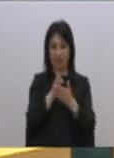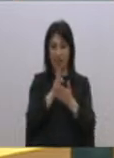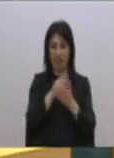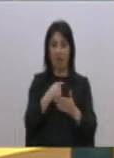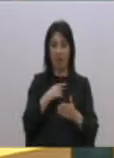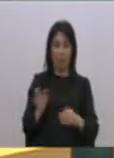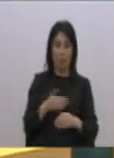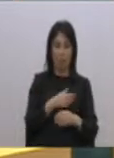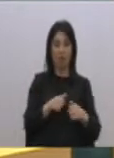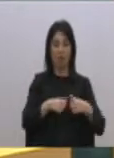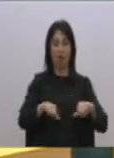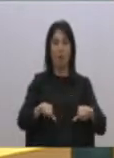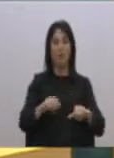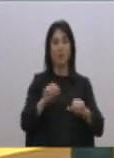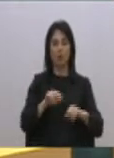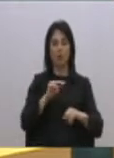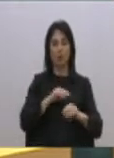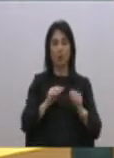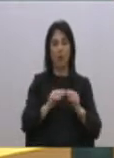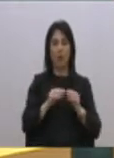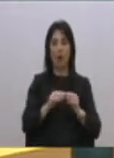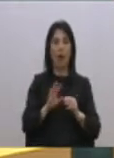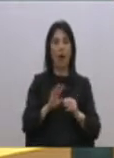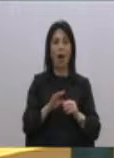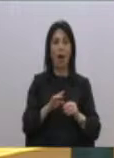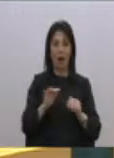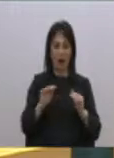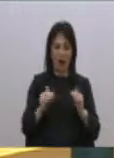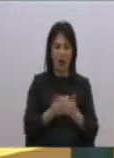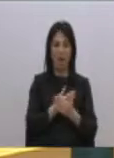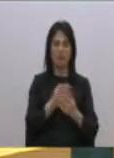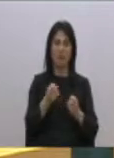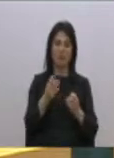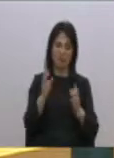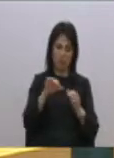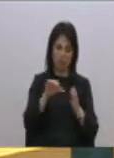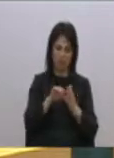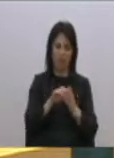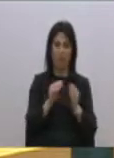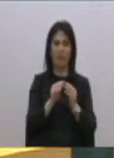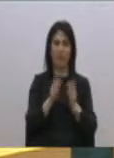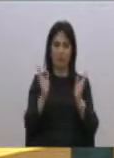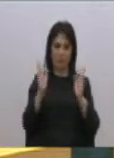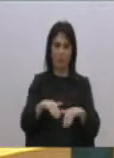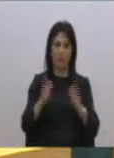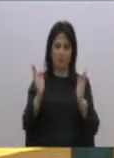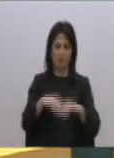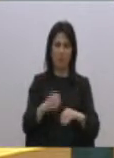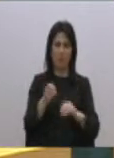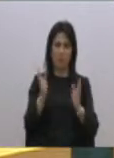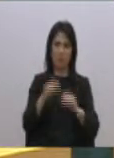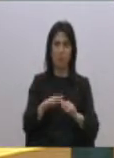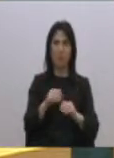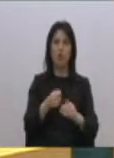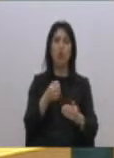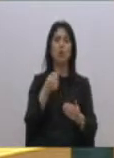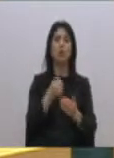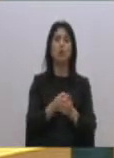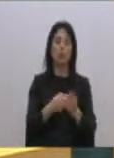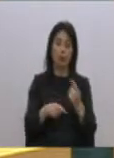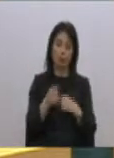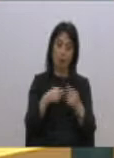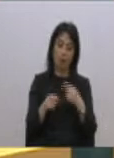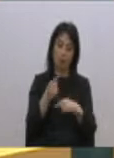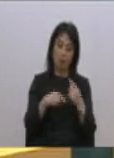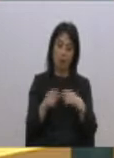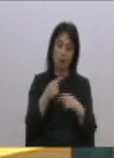გადაწყვეტილებას, მაგრამ ისევ საბჭოს ის წევრები ხელახლა იღებენ მონაწილეობას, ისევ იღებენ იგივე გადაწყვეტილებას და ესე ტრიალებს